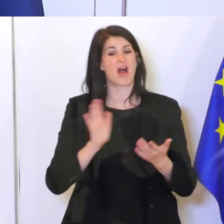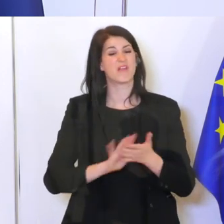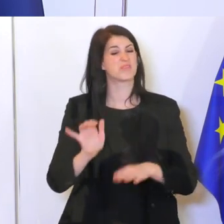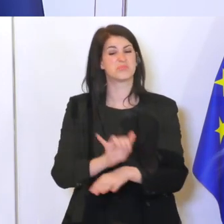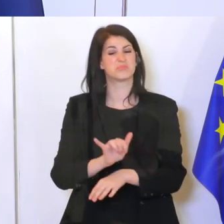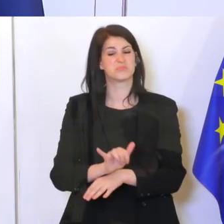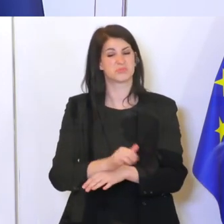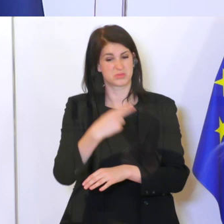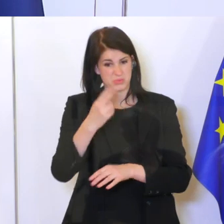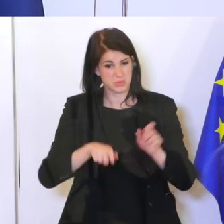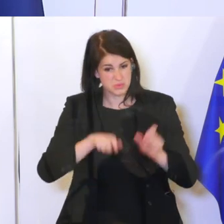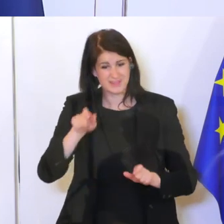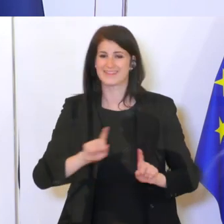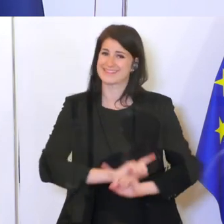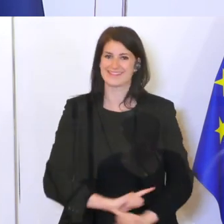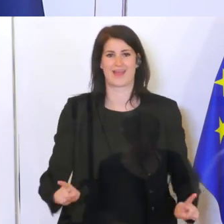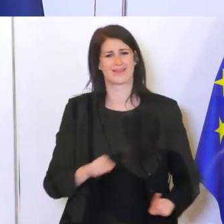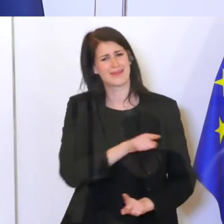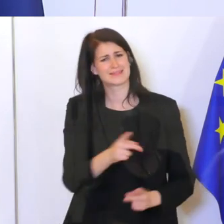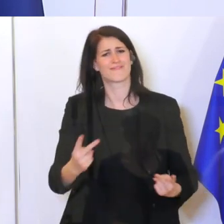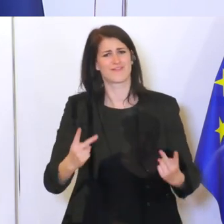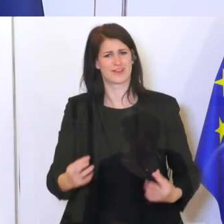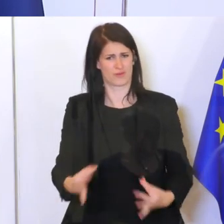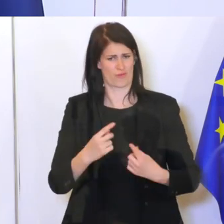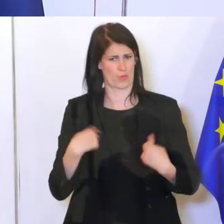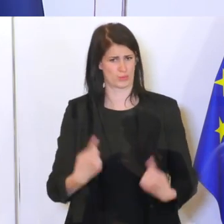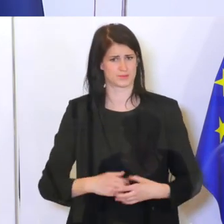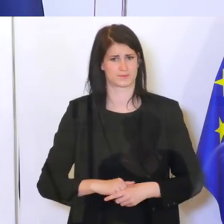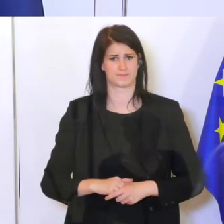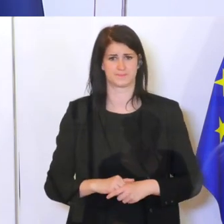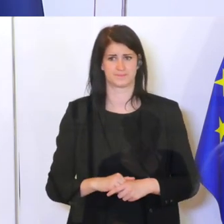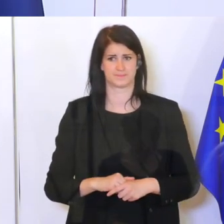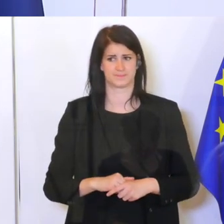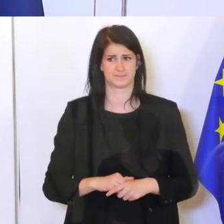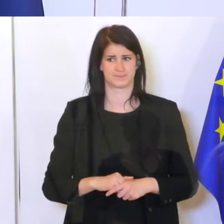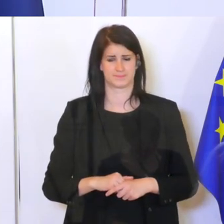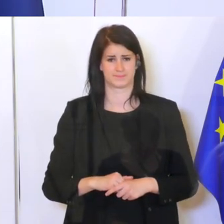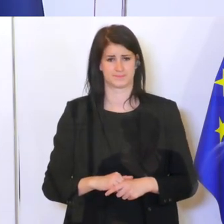liebe Künstlerinnen und Künstler.